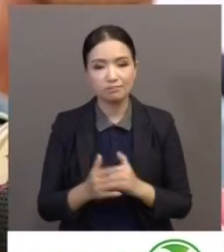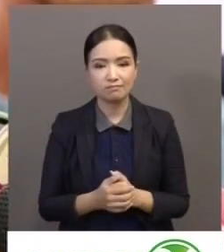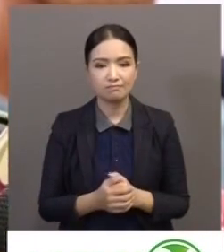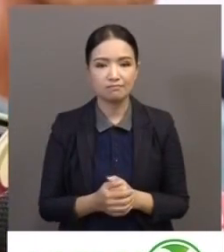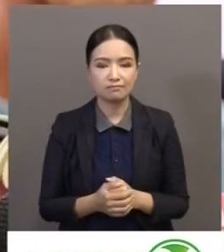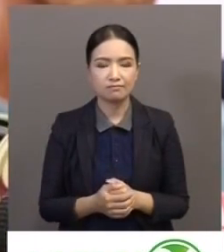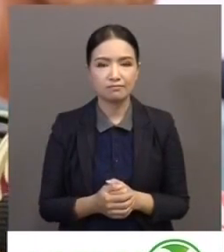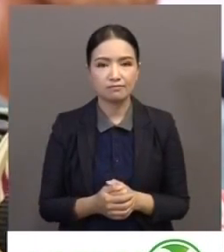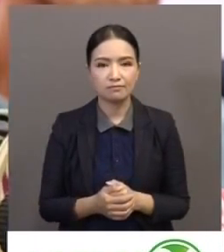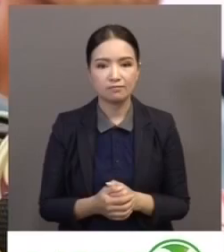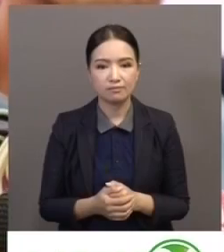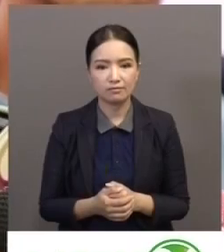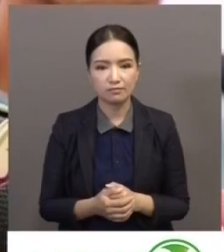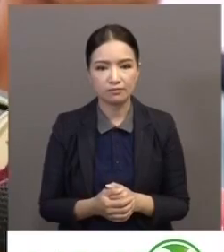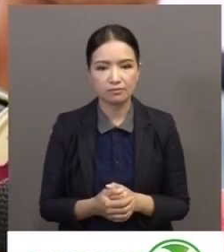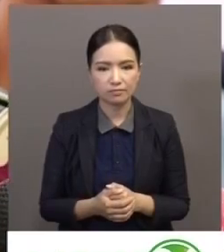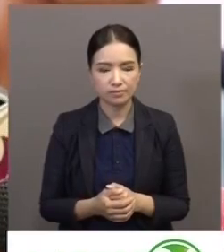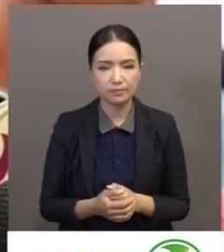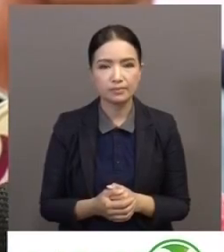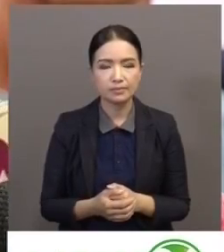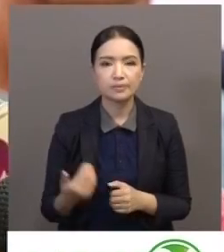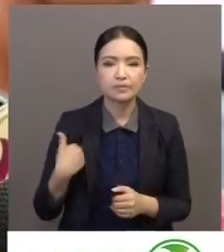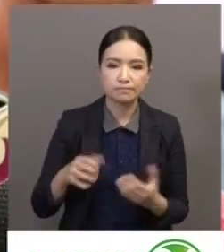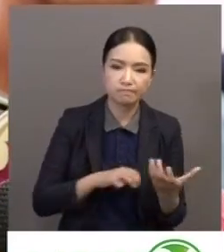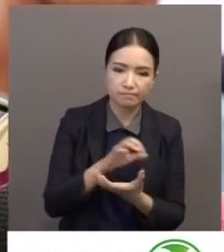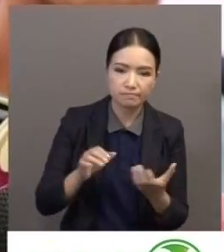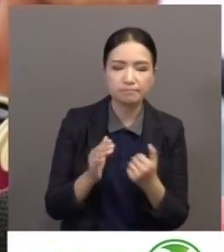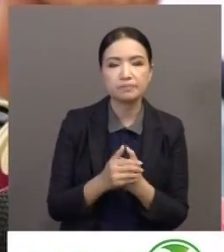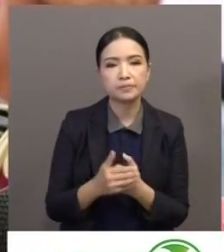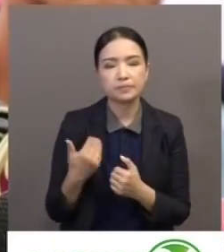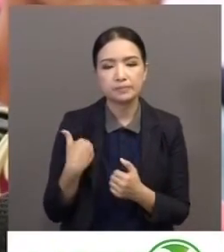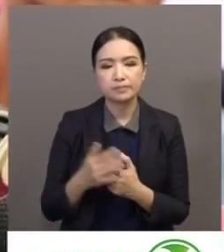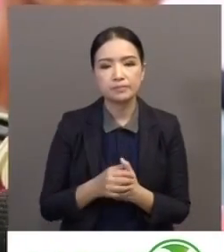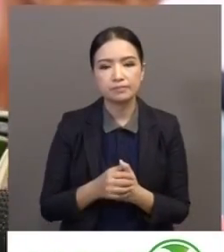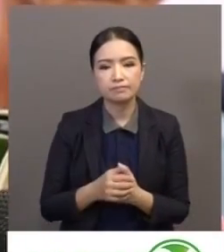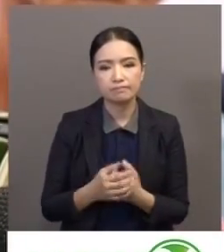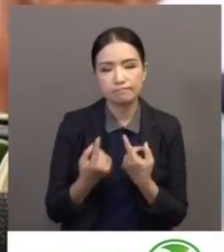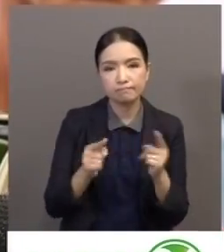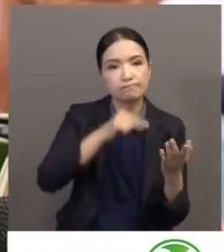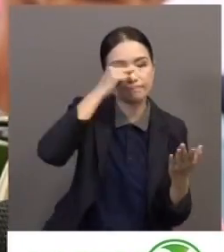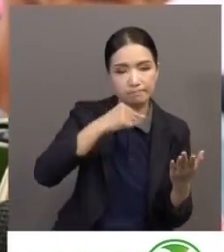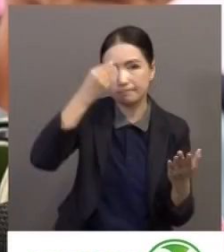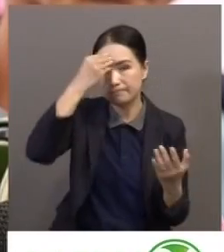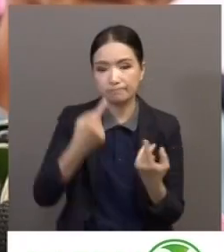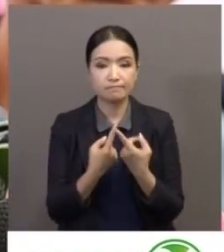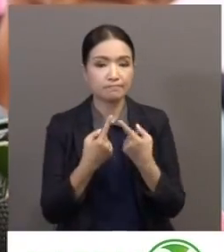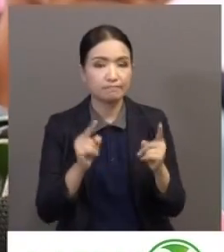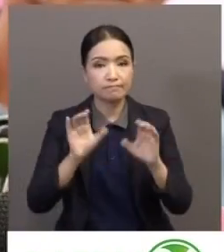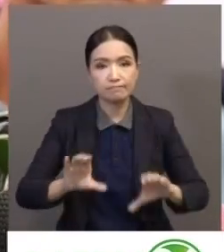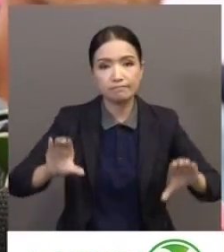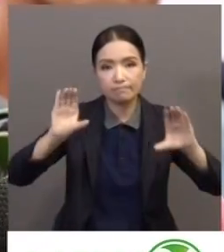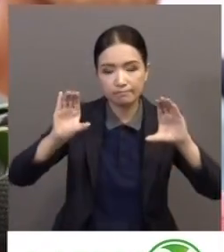ผสมผสานเชื้อเพลิงหลายๆชนิดด้วยกันนะครับแล้วก็อาจจะความแตกต่างกับเมืองไทยคือรัฐบ